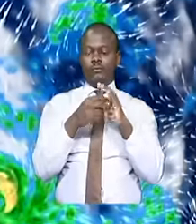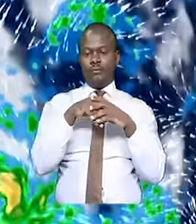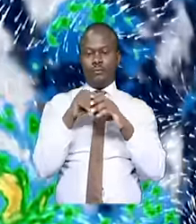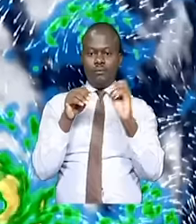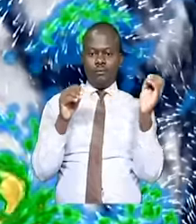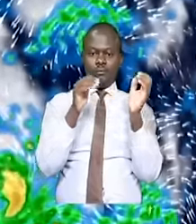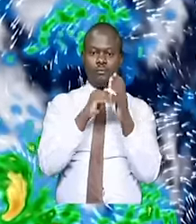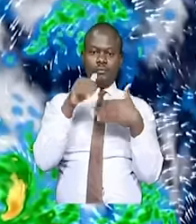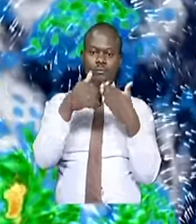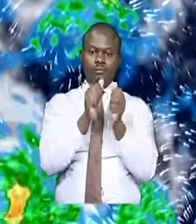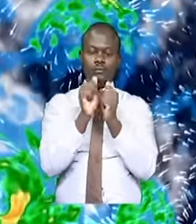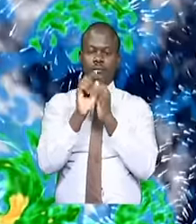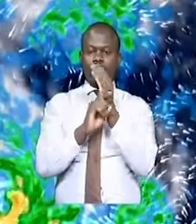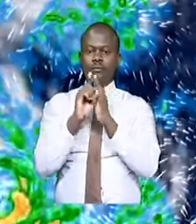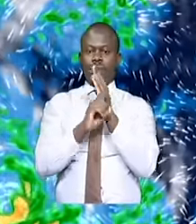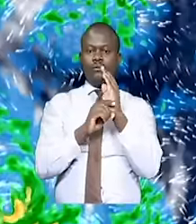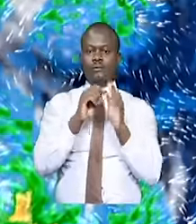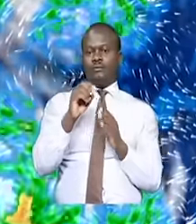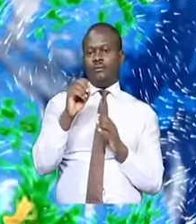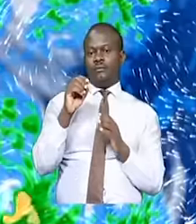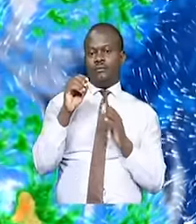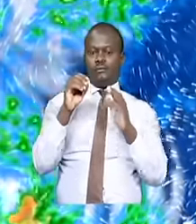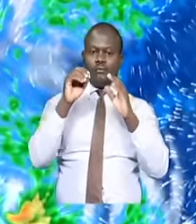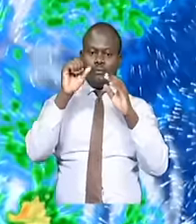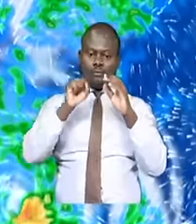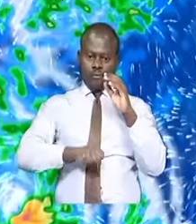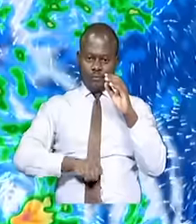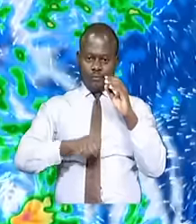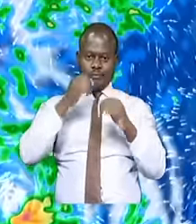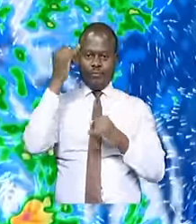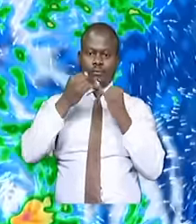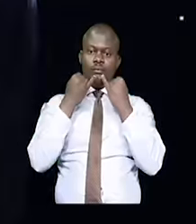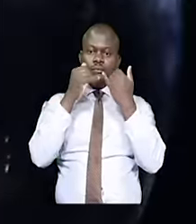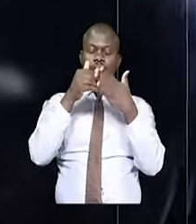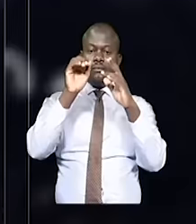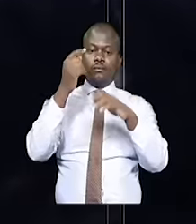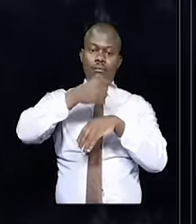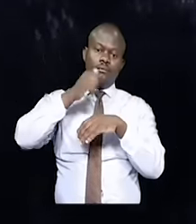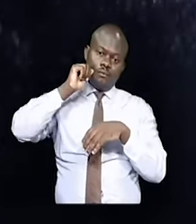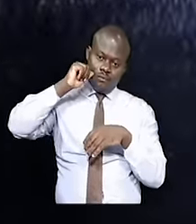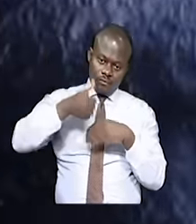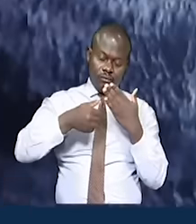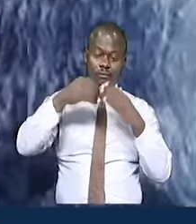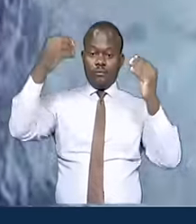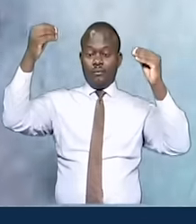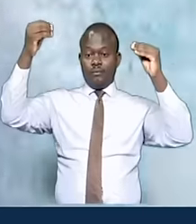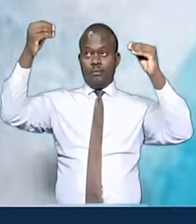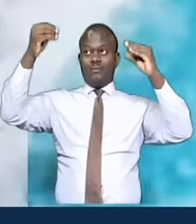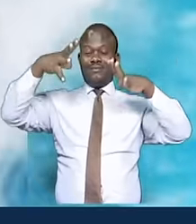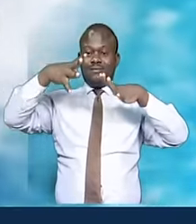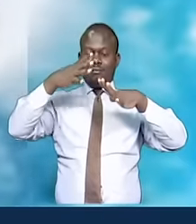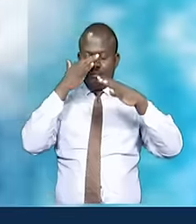y'uburengerazuba ndetse n'uturere twegereye ishyamba rya Nyungwe mu ntara ya Majyepfo reka soze mbabwira yuko ku munsi wejo izuba rizarasa mu gitondo